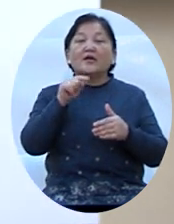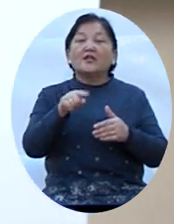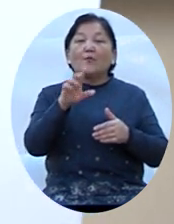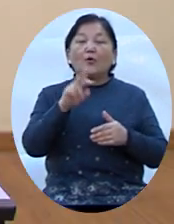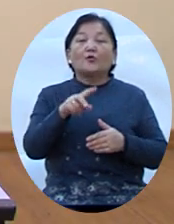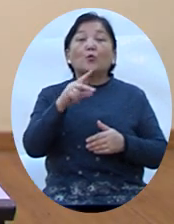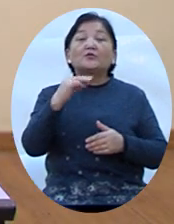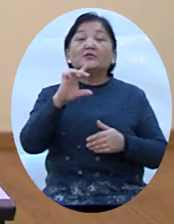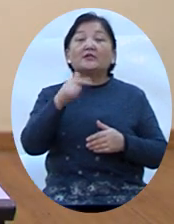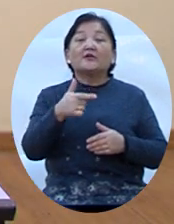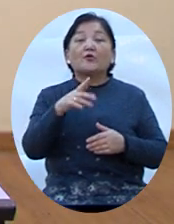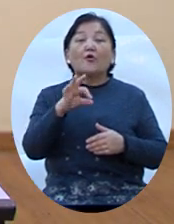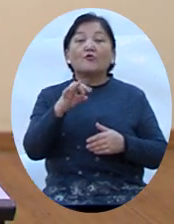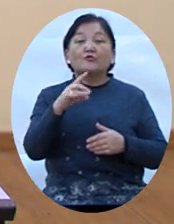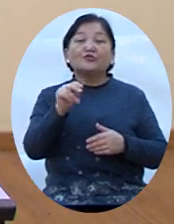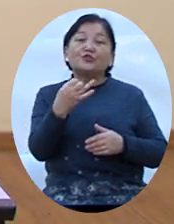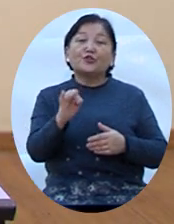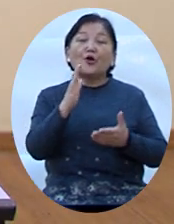байна.